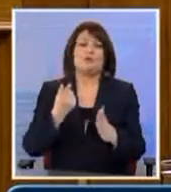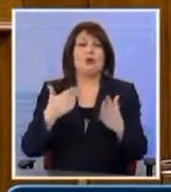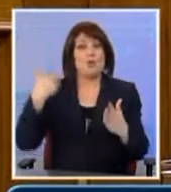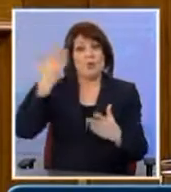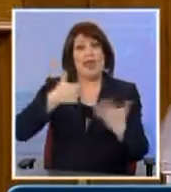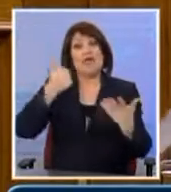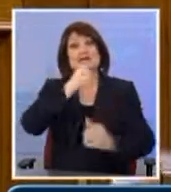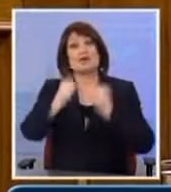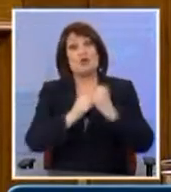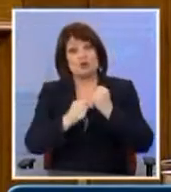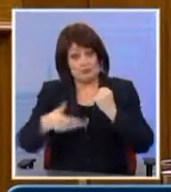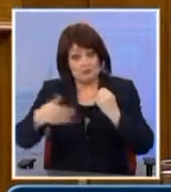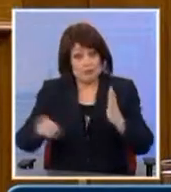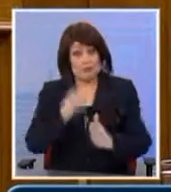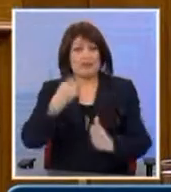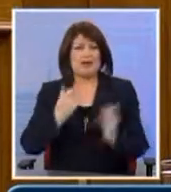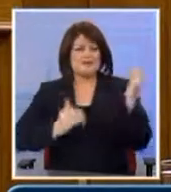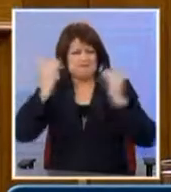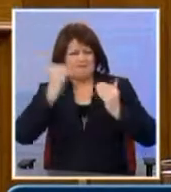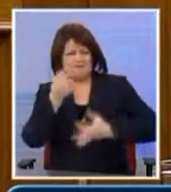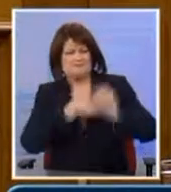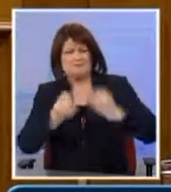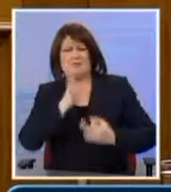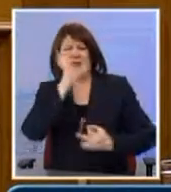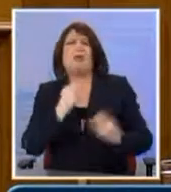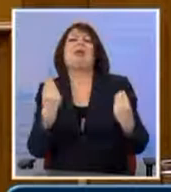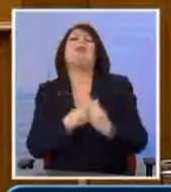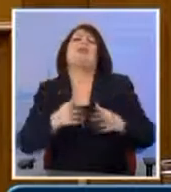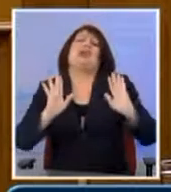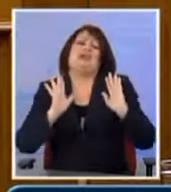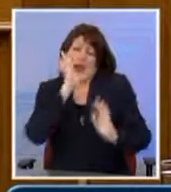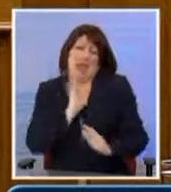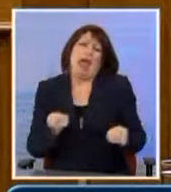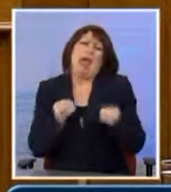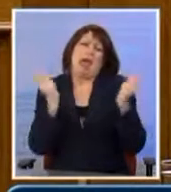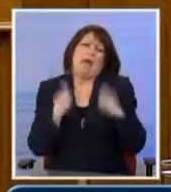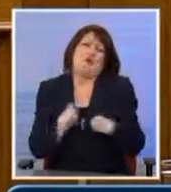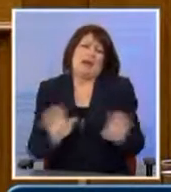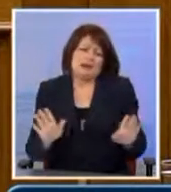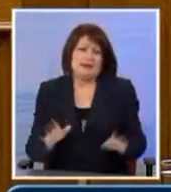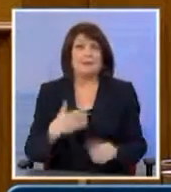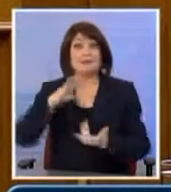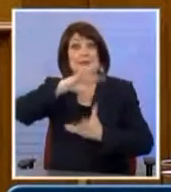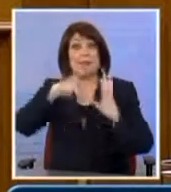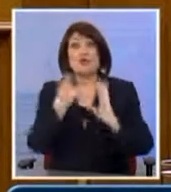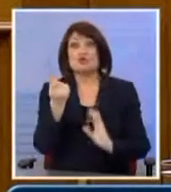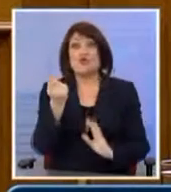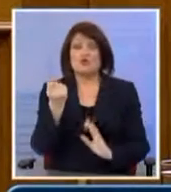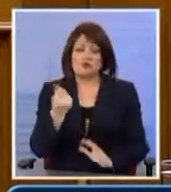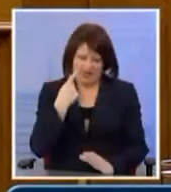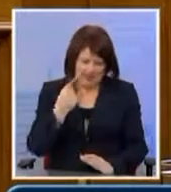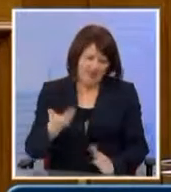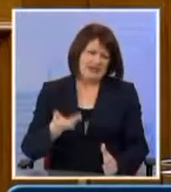χρόνια. Άκουσα πάλι αμφισβήτηση για τη ρεαλιστικότητα αυτής της πρόβλεψης, ότι δήθεν οι εξελίξεις στην παγκόσμια οικονομία θα την